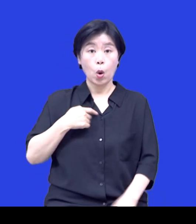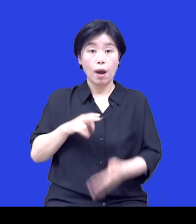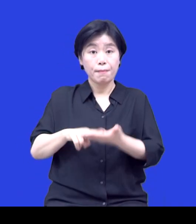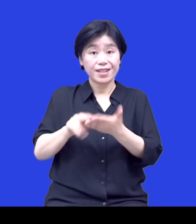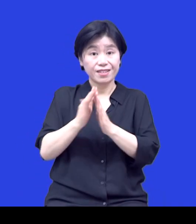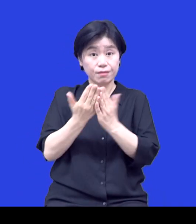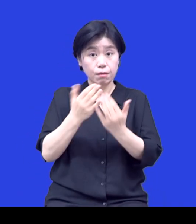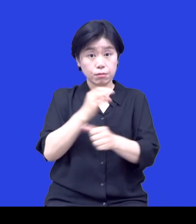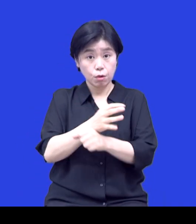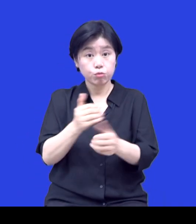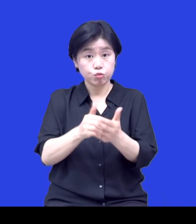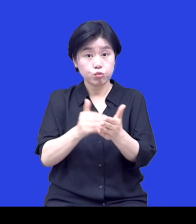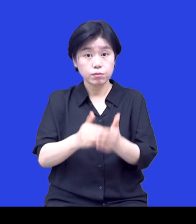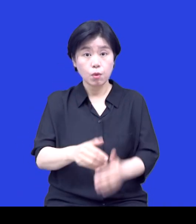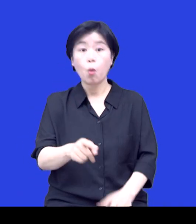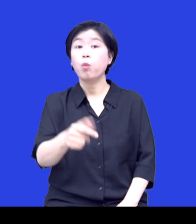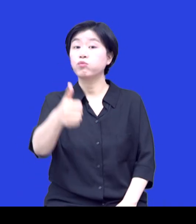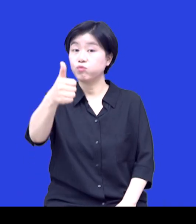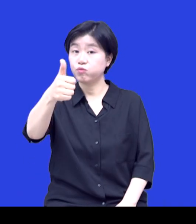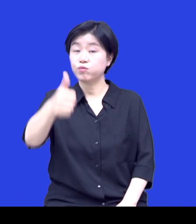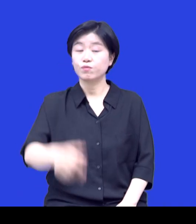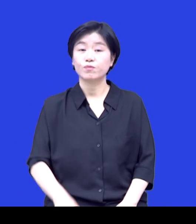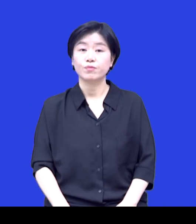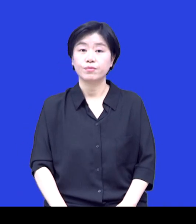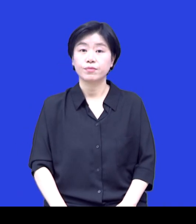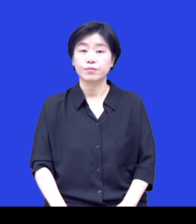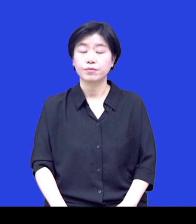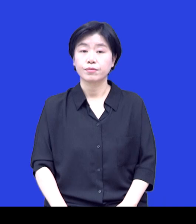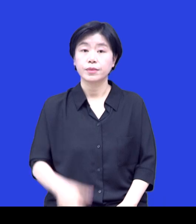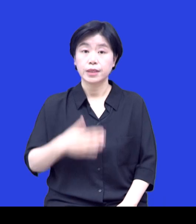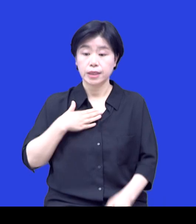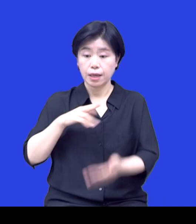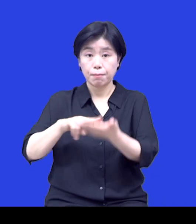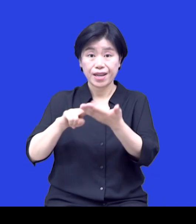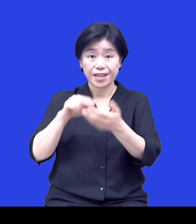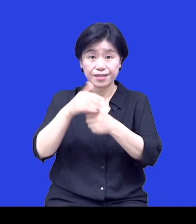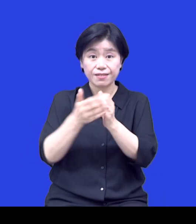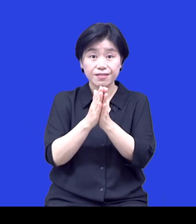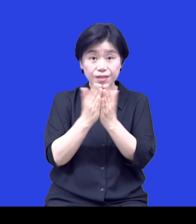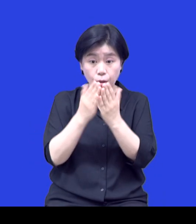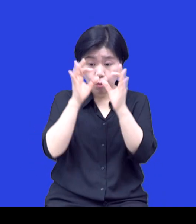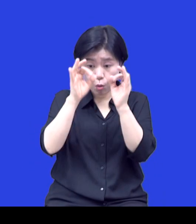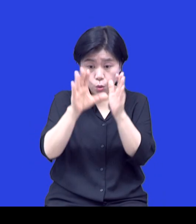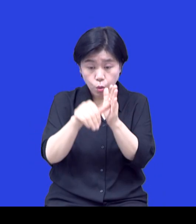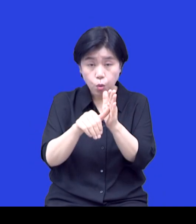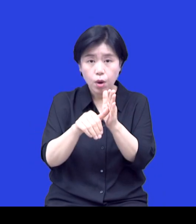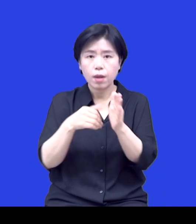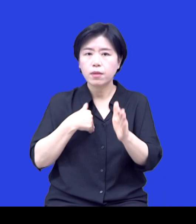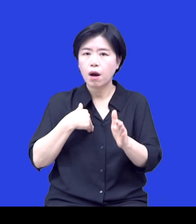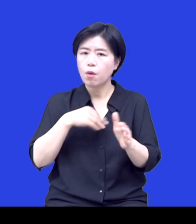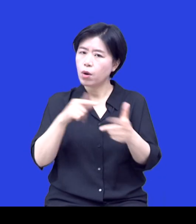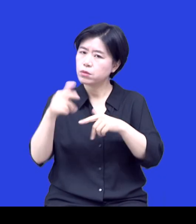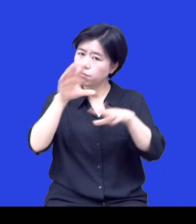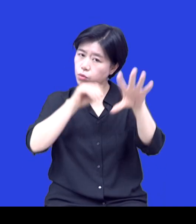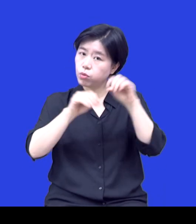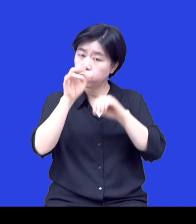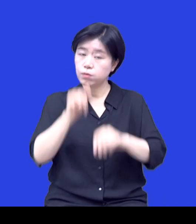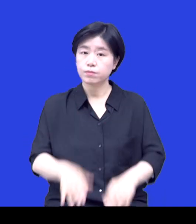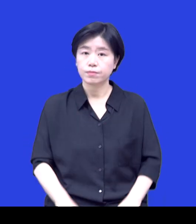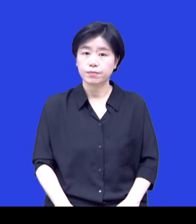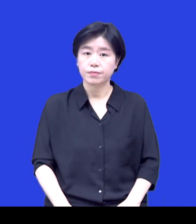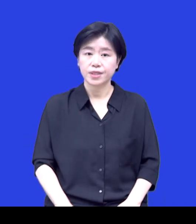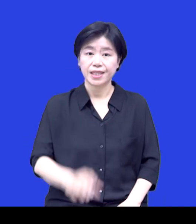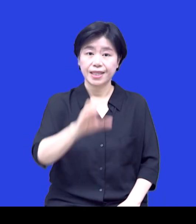그거 좋은 방법. 좋은 제가 방법이죠. 어렸을 때 저희 딸들이 그거 만화 성경을 네. 저는 보면서 굉장히 많이 사실